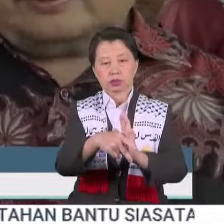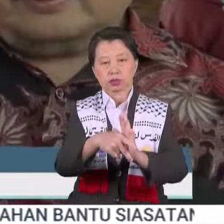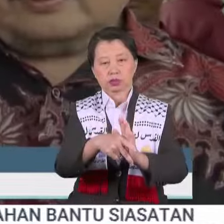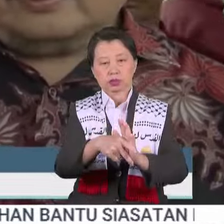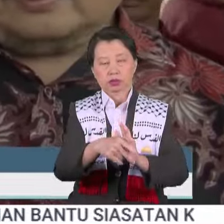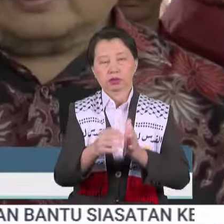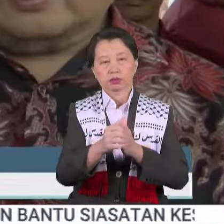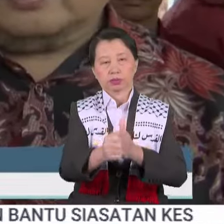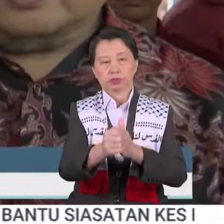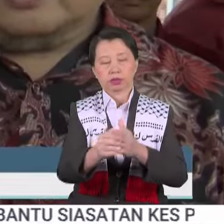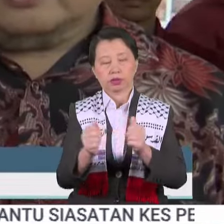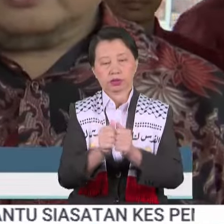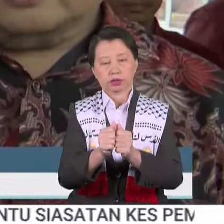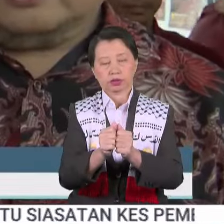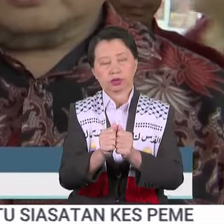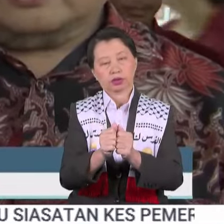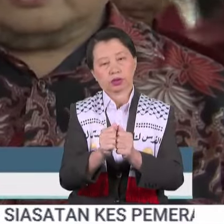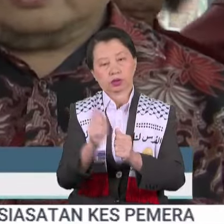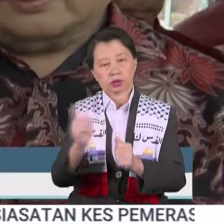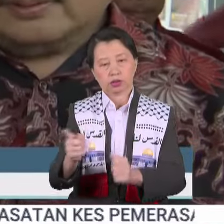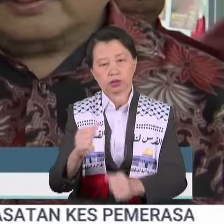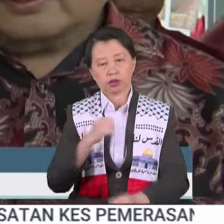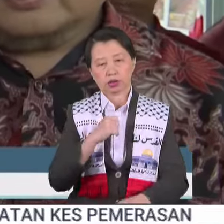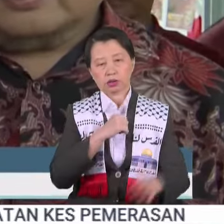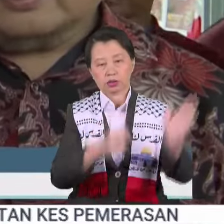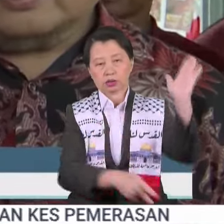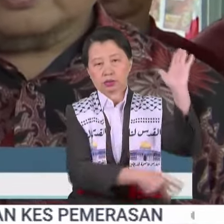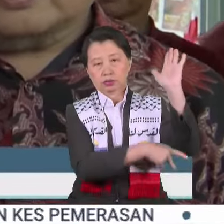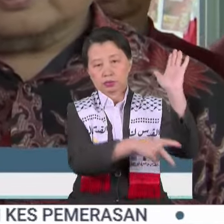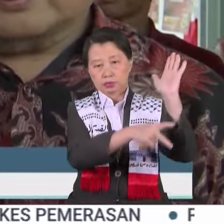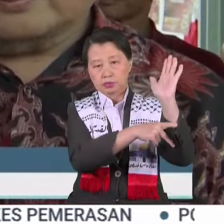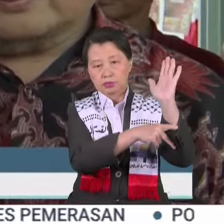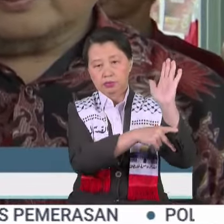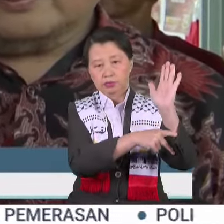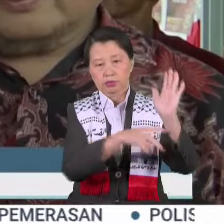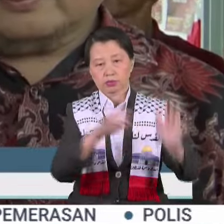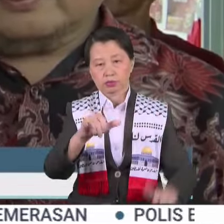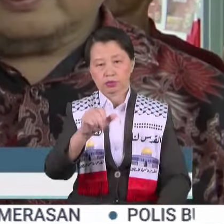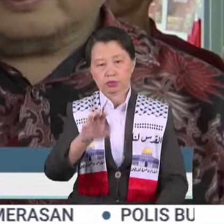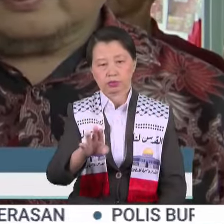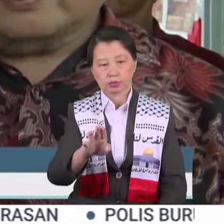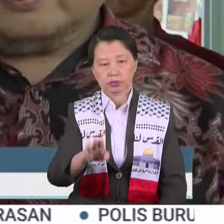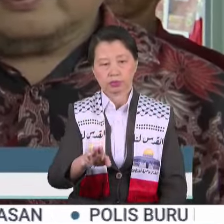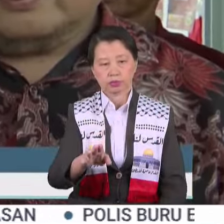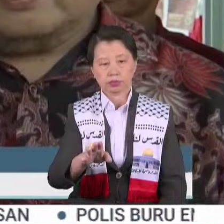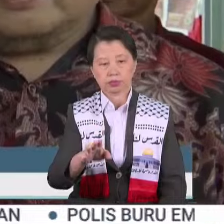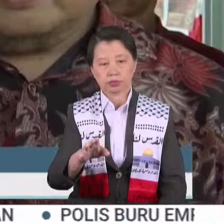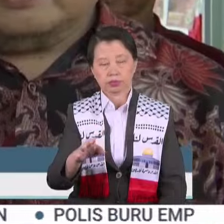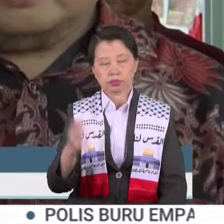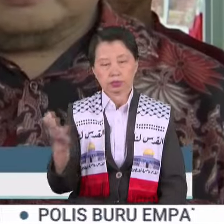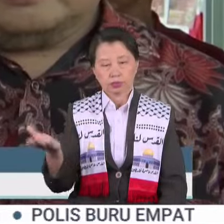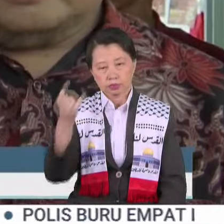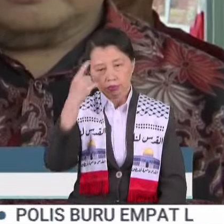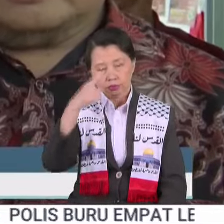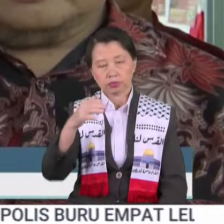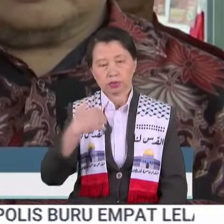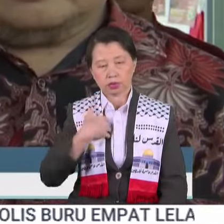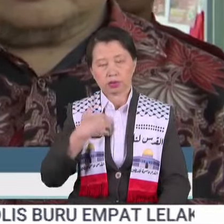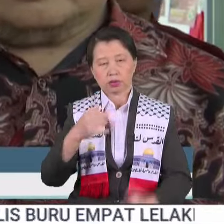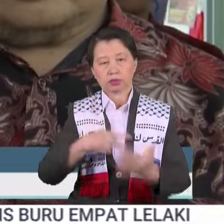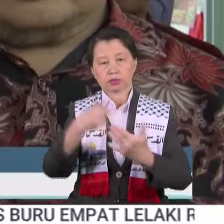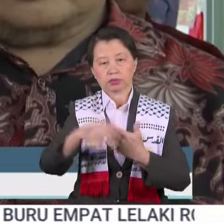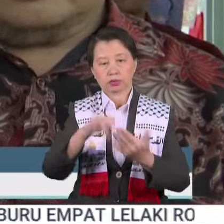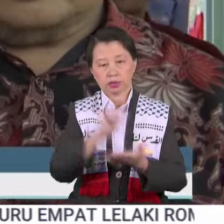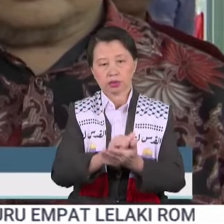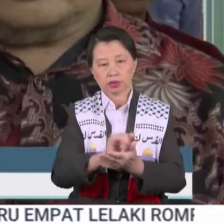kepimpinan kita bersama dengan Ahli Parlimen ya, yang berhormat Datuk Mat Bali untuk mengadakan program ini dan